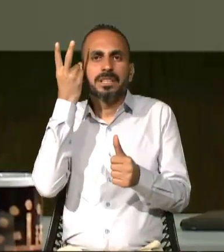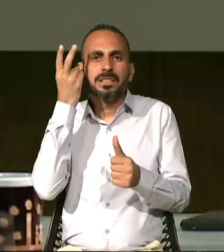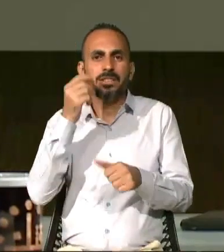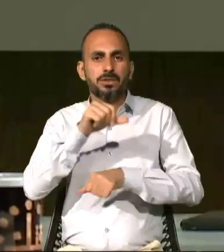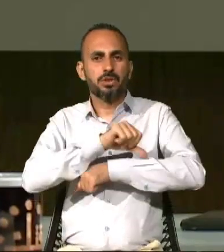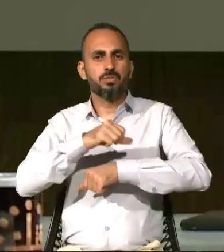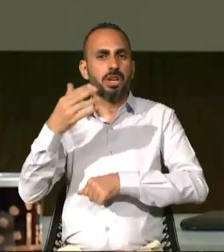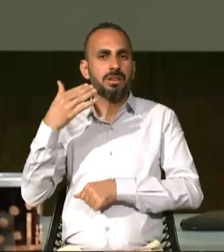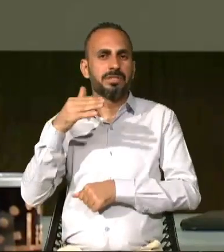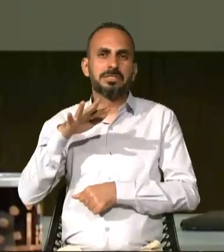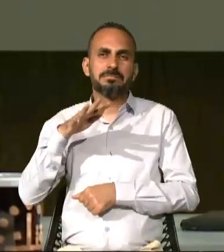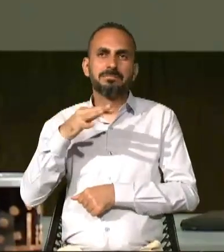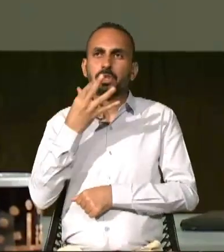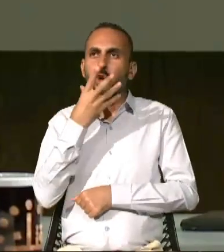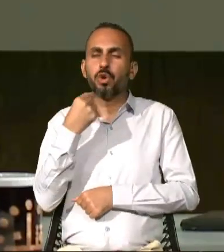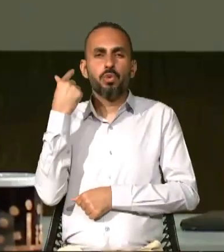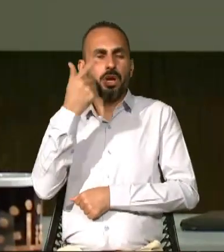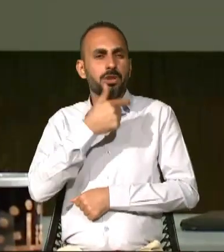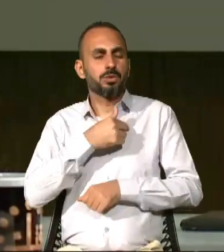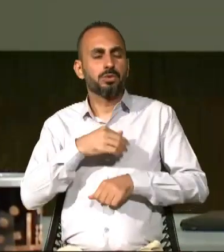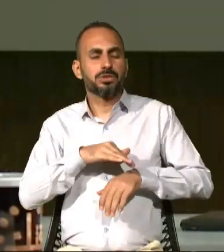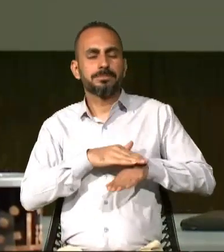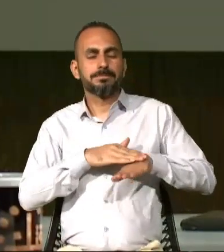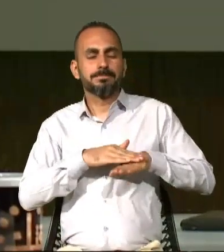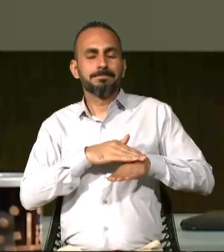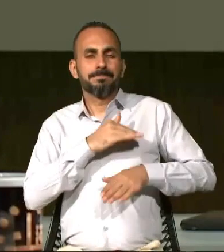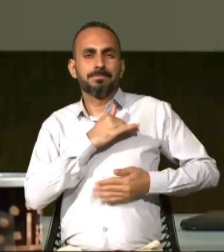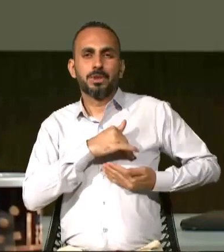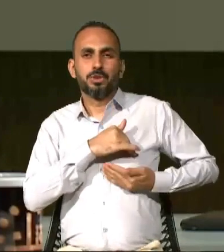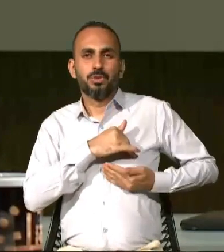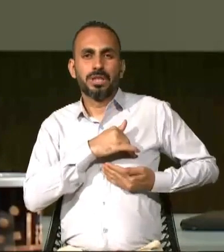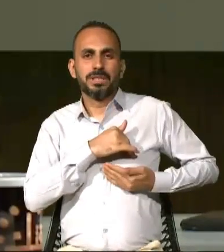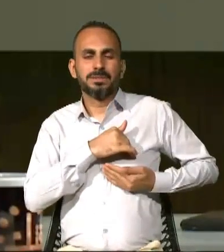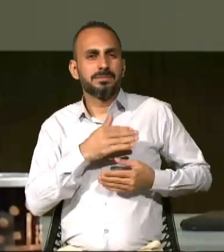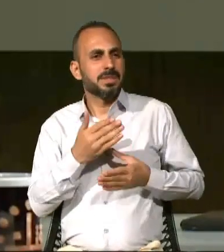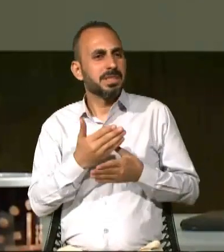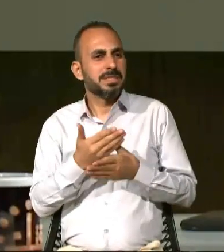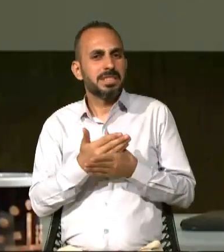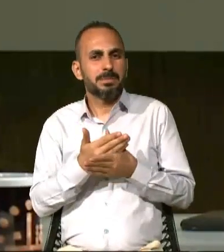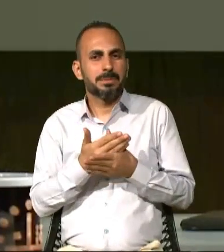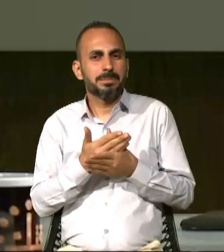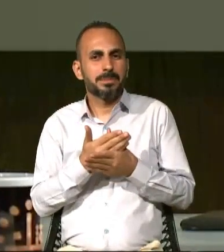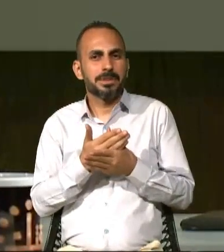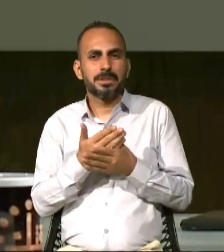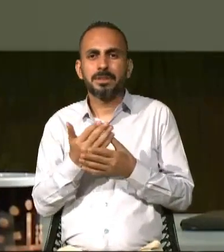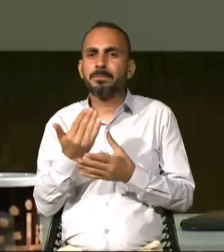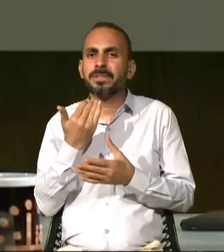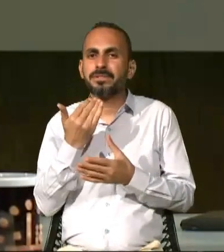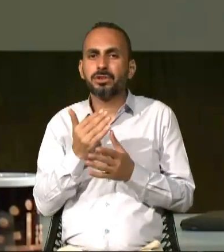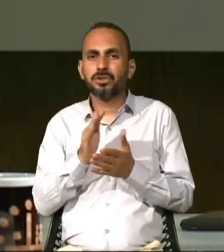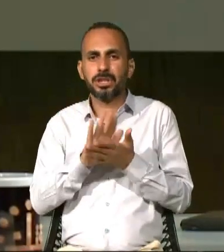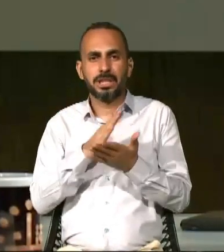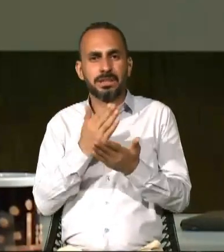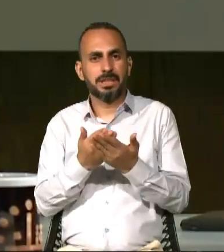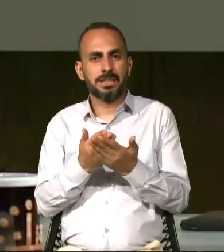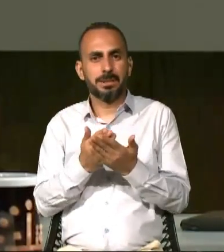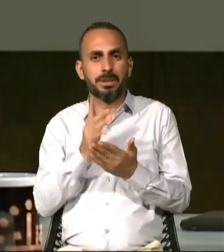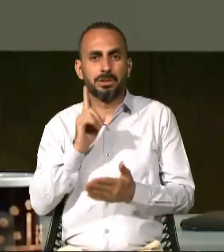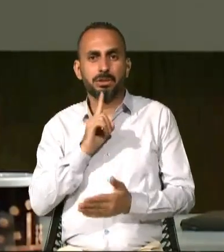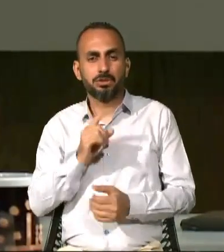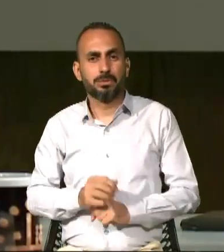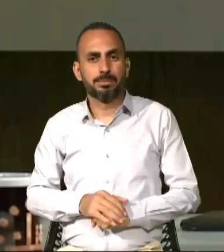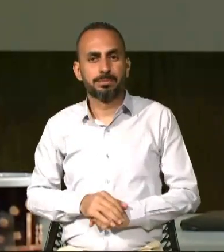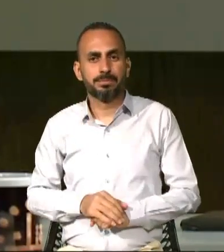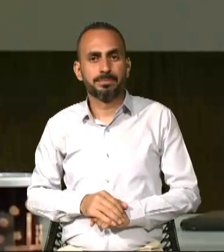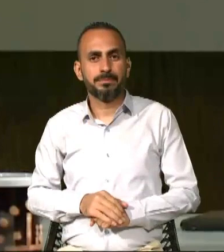الروح القدس جوايا بدا يحركني، ليه ما نكلمش الناس دي في كورونا؟ ليه ما نحكي لهمش على اللي بيحصل؟ ليه